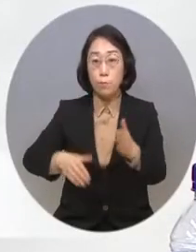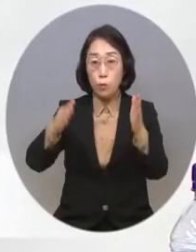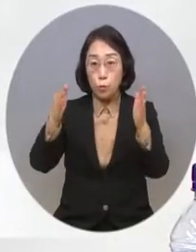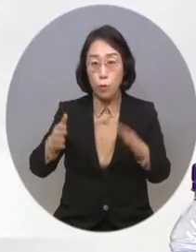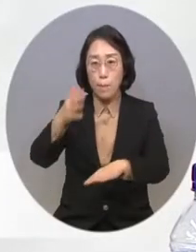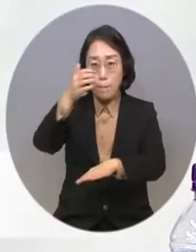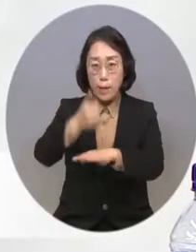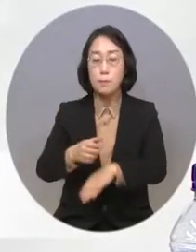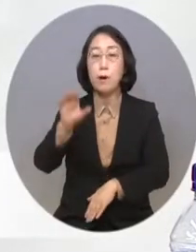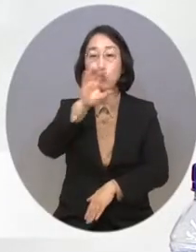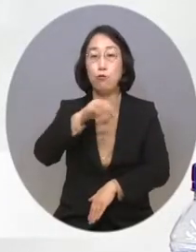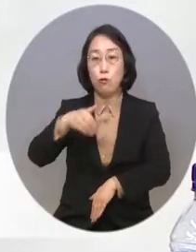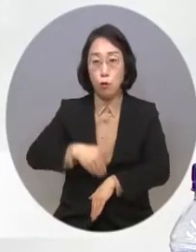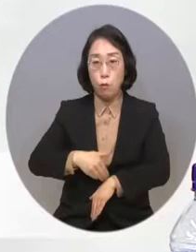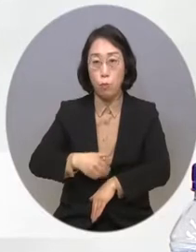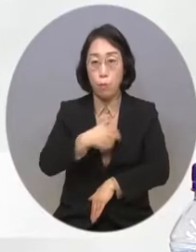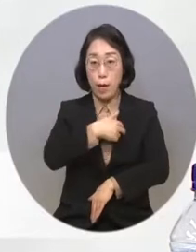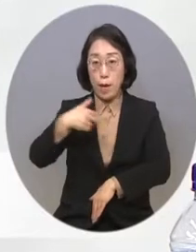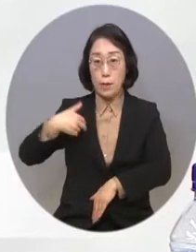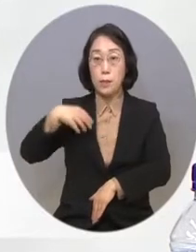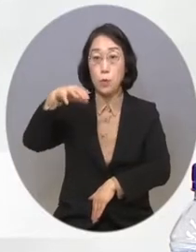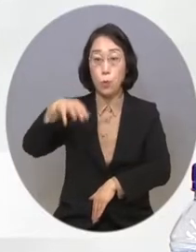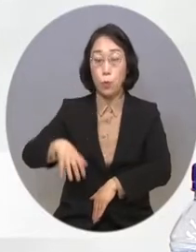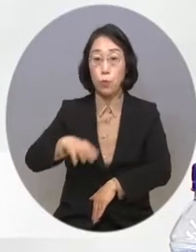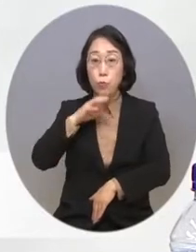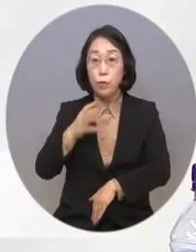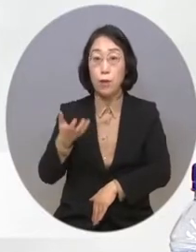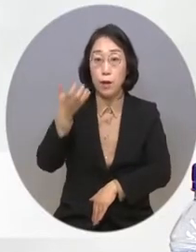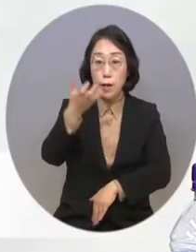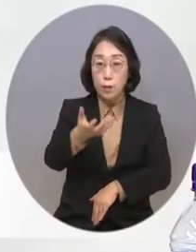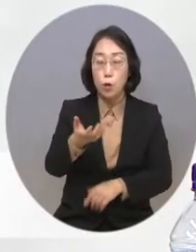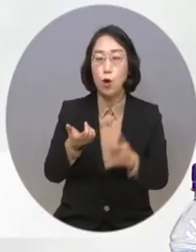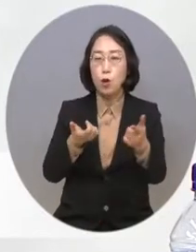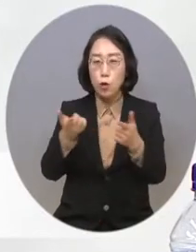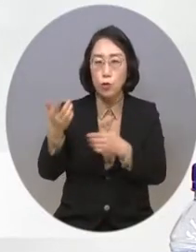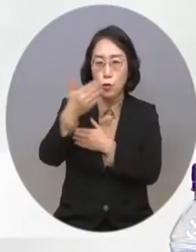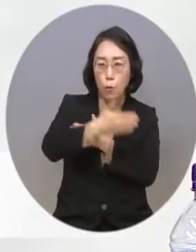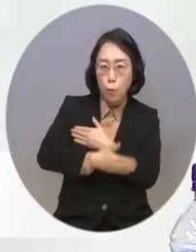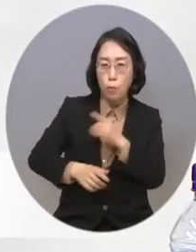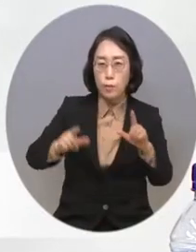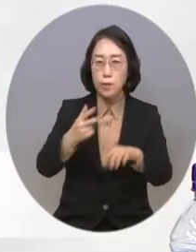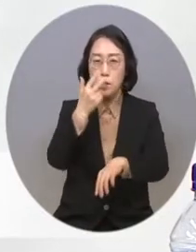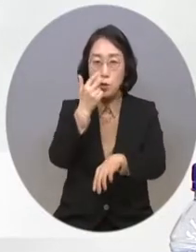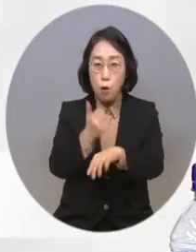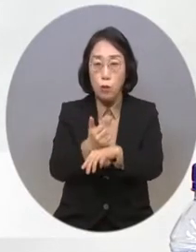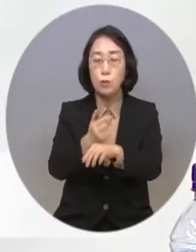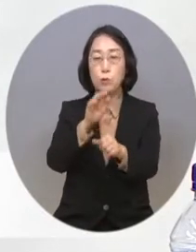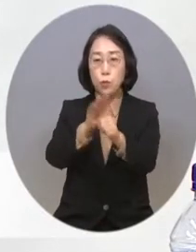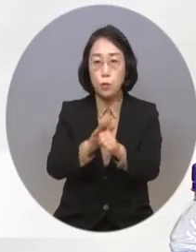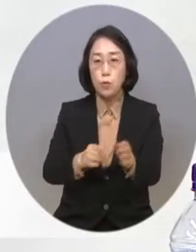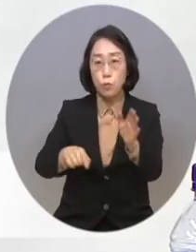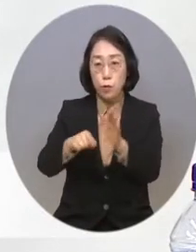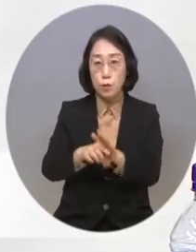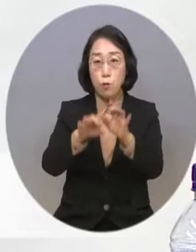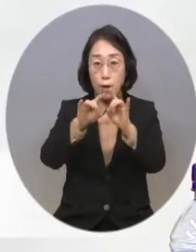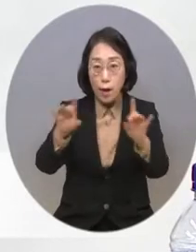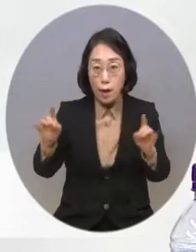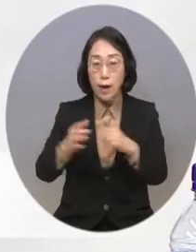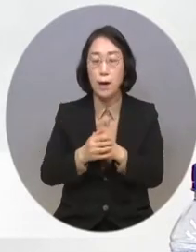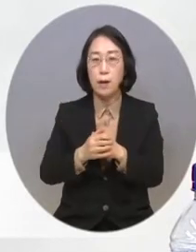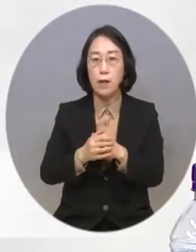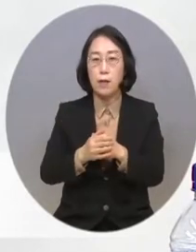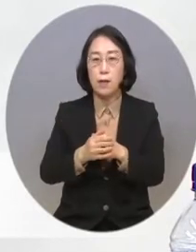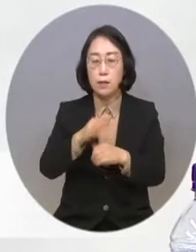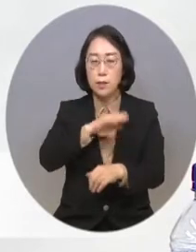막바지 훈련과 베이징 현장에서 컨디션 조절 및 경기장 적응을 지원하며 선수별 최상의